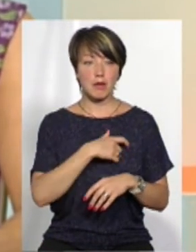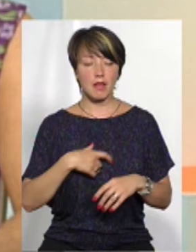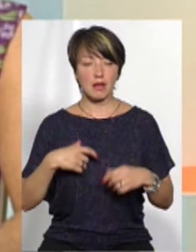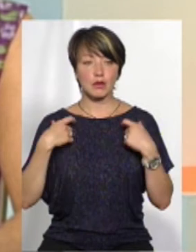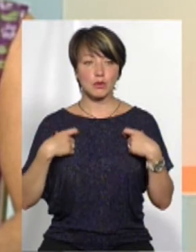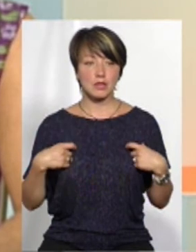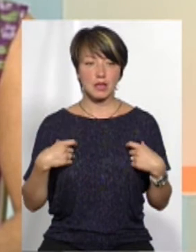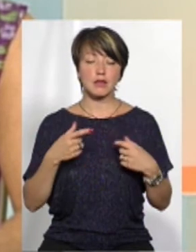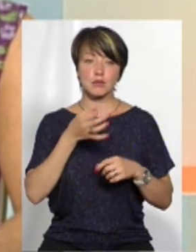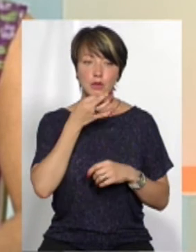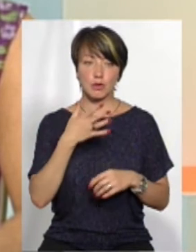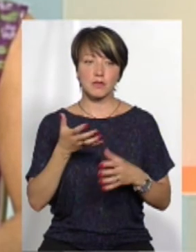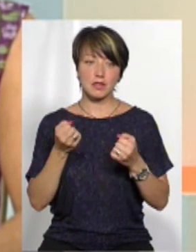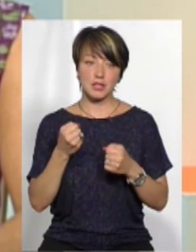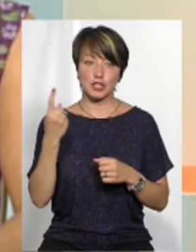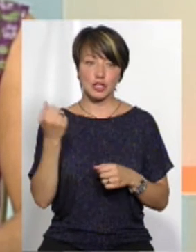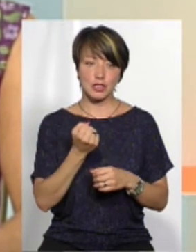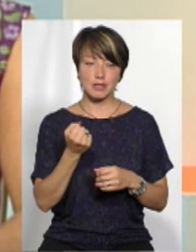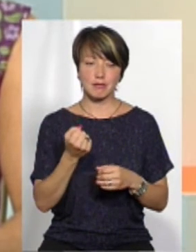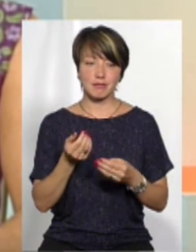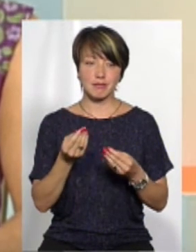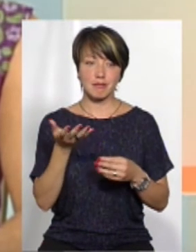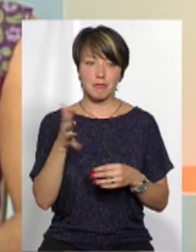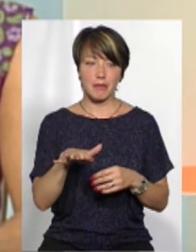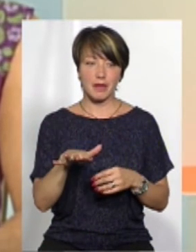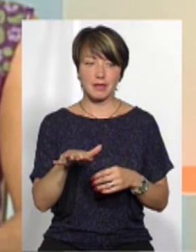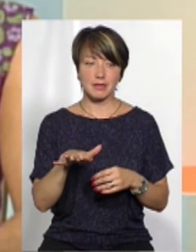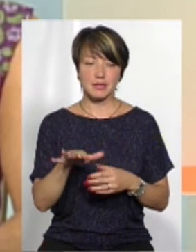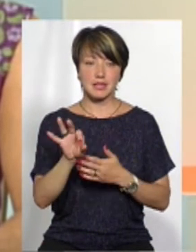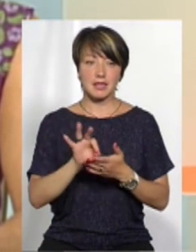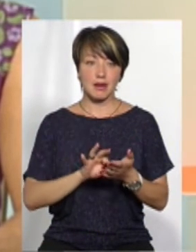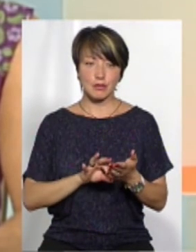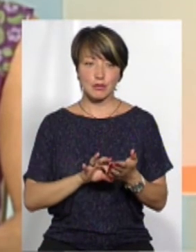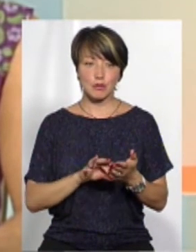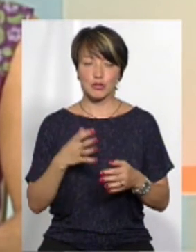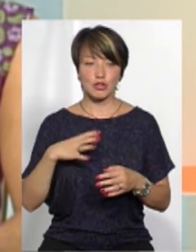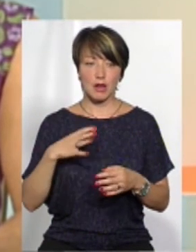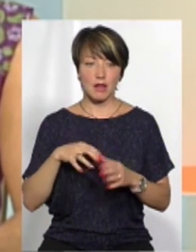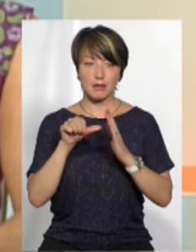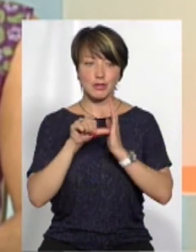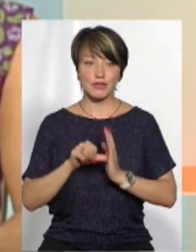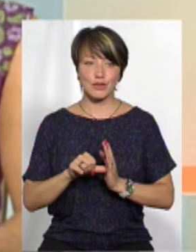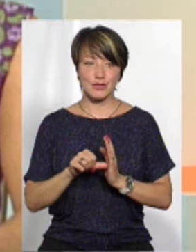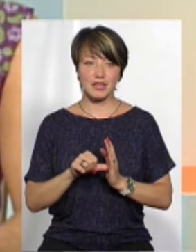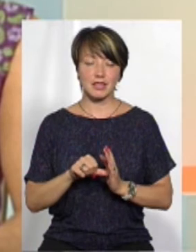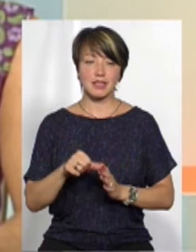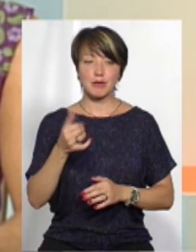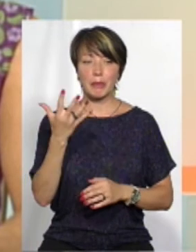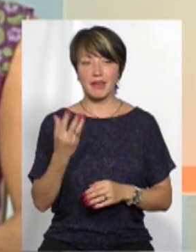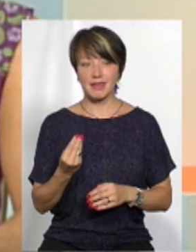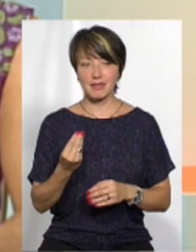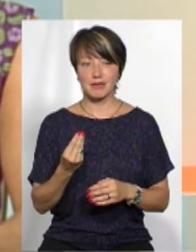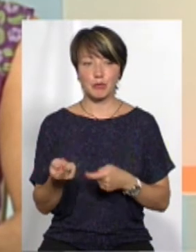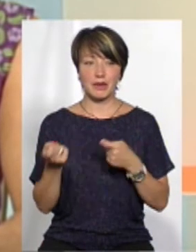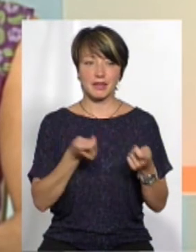рюкзаки. Йому сподобалось, він взяв і за тиждень видав нам 5 зразу. Ну, тобто ми не чекали там півроку, як зазвичай. Він через 5 днів